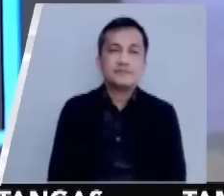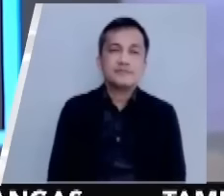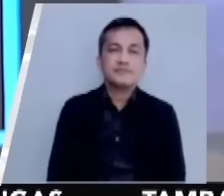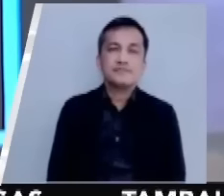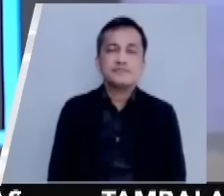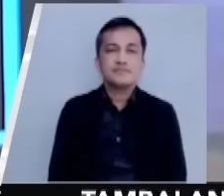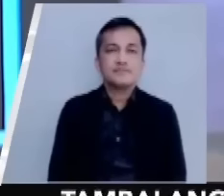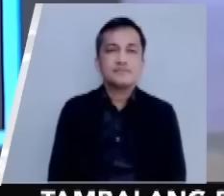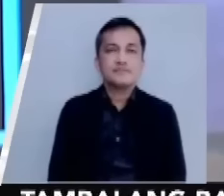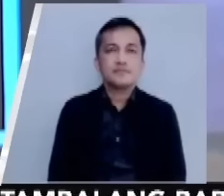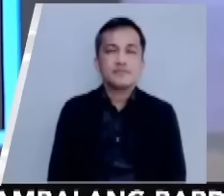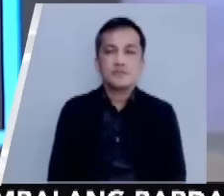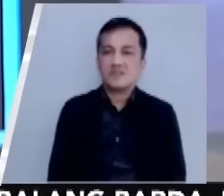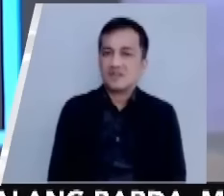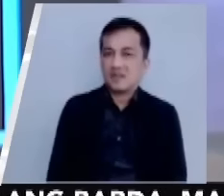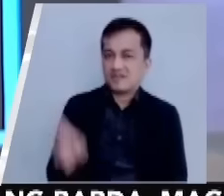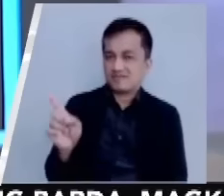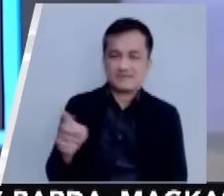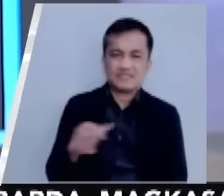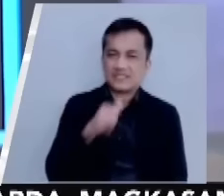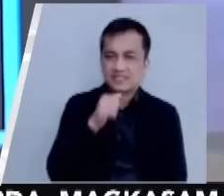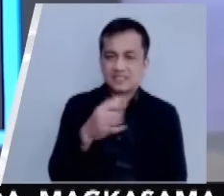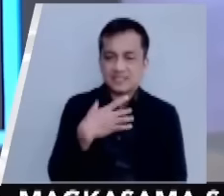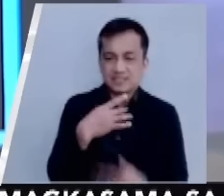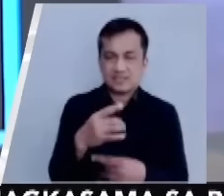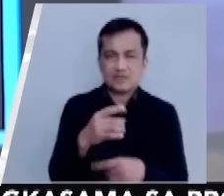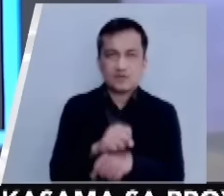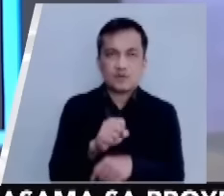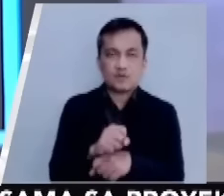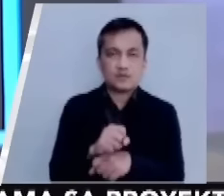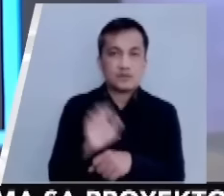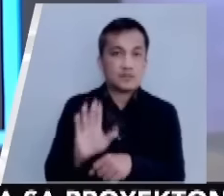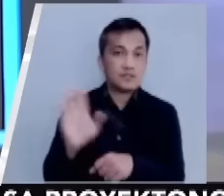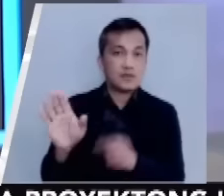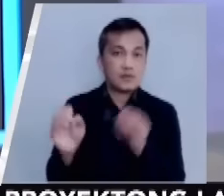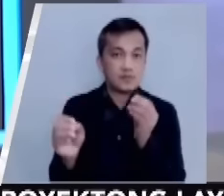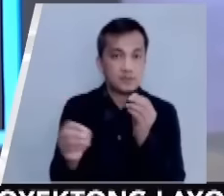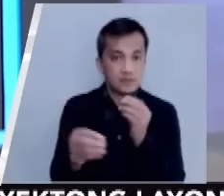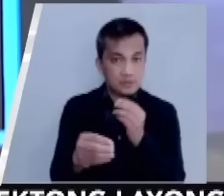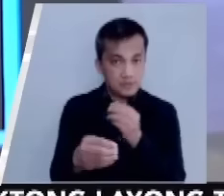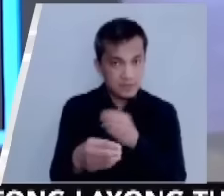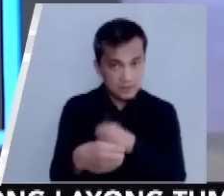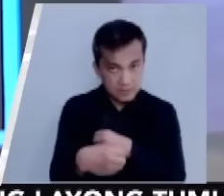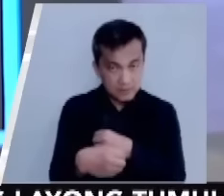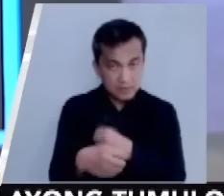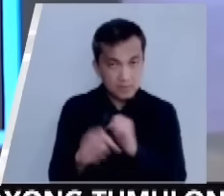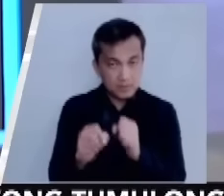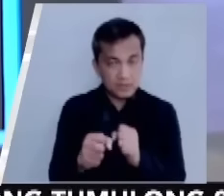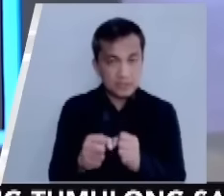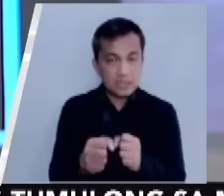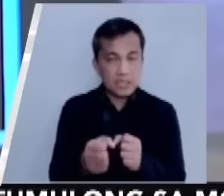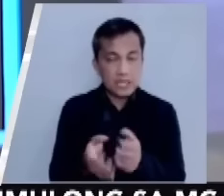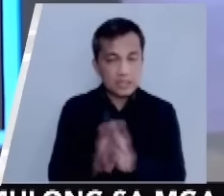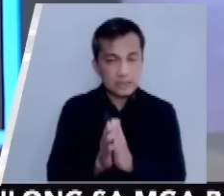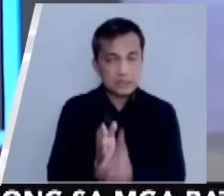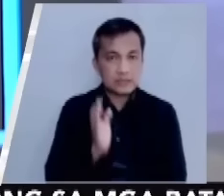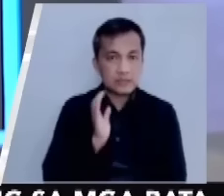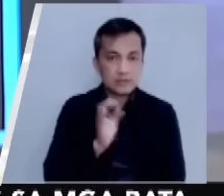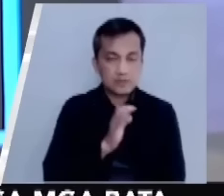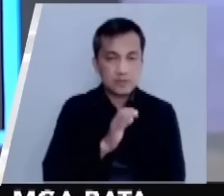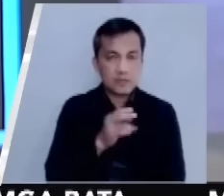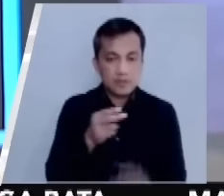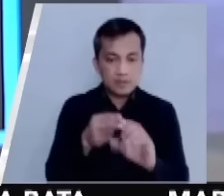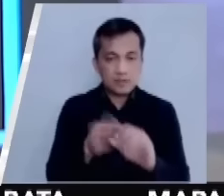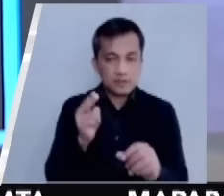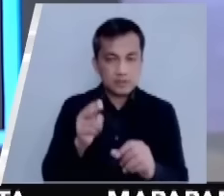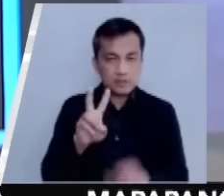hindi na raw interesado sa trabaho ng kanyang opisina, pwedeng hingin ng ilang mambabatas ang pagbibitiw ni Vice